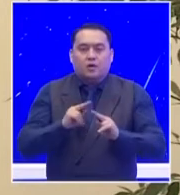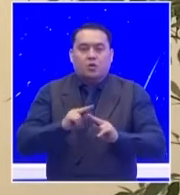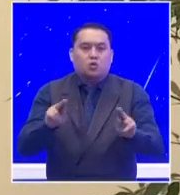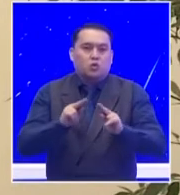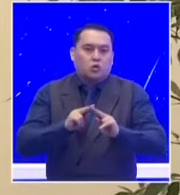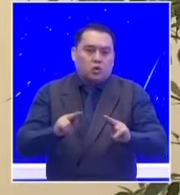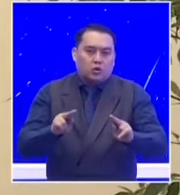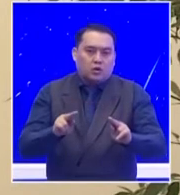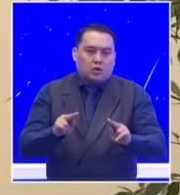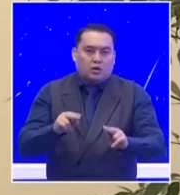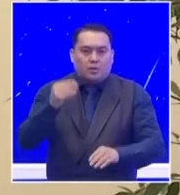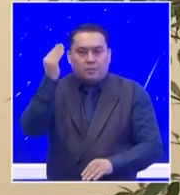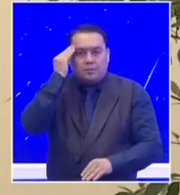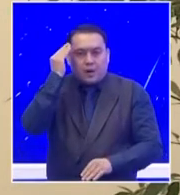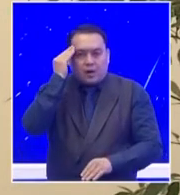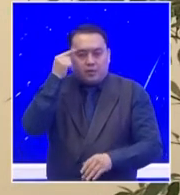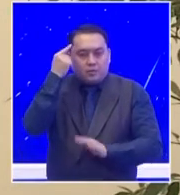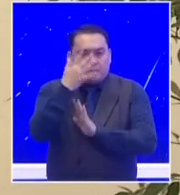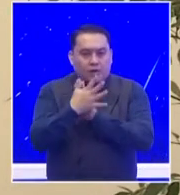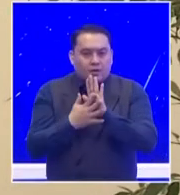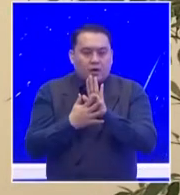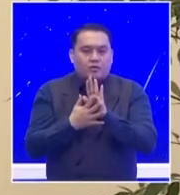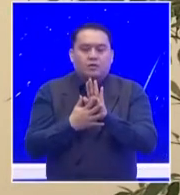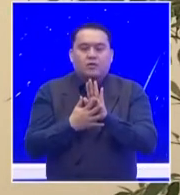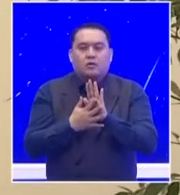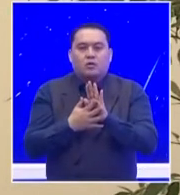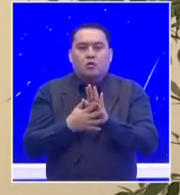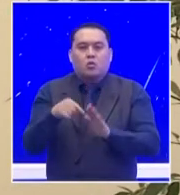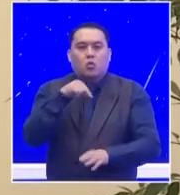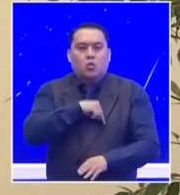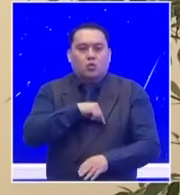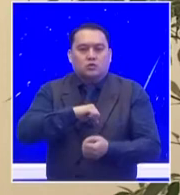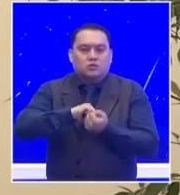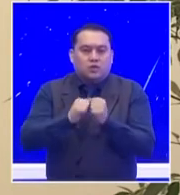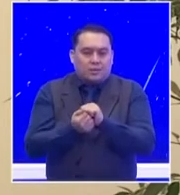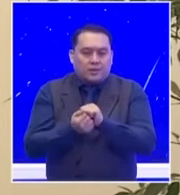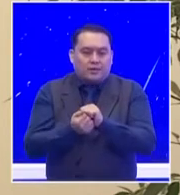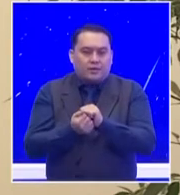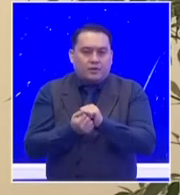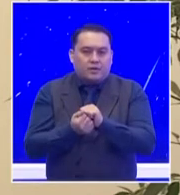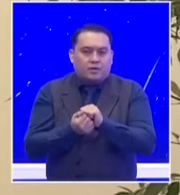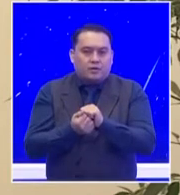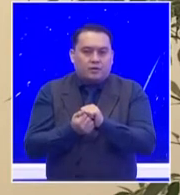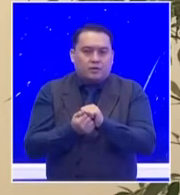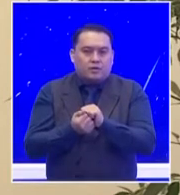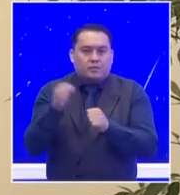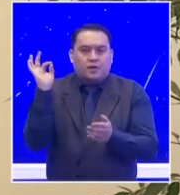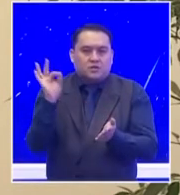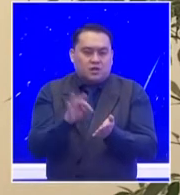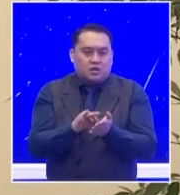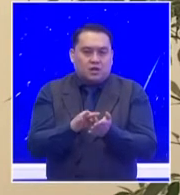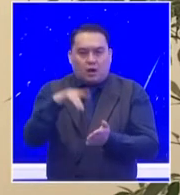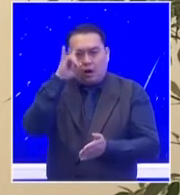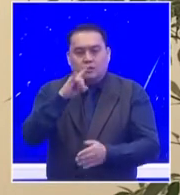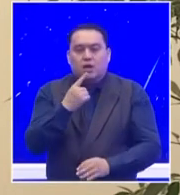отырып, соның терең мағынасын түсінетін философиялық ой түйіндерін ары қарай ұғындыру мақсатында